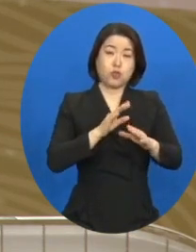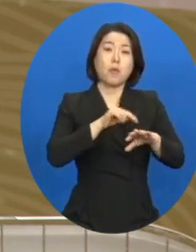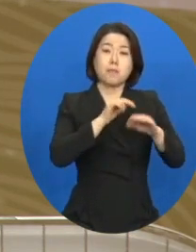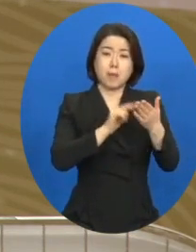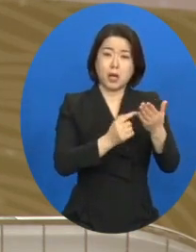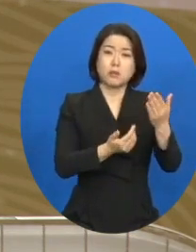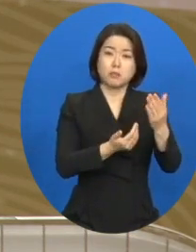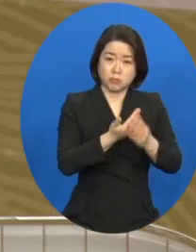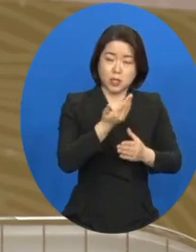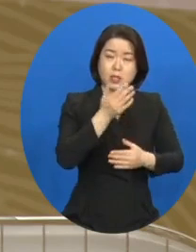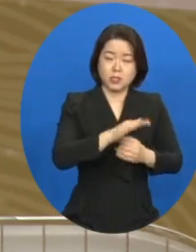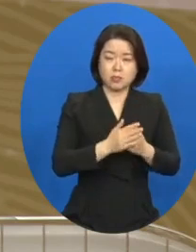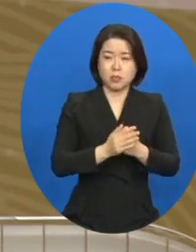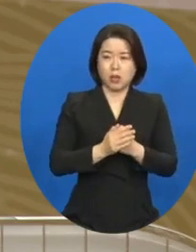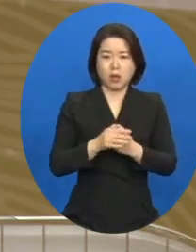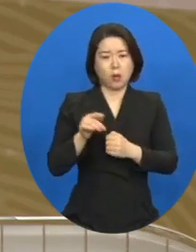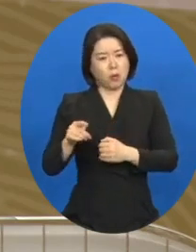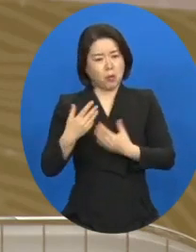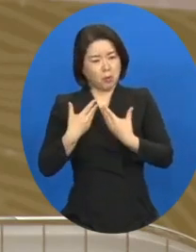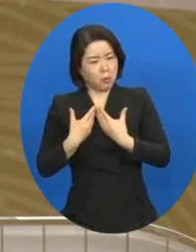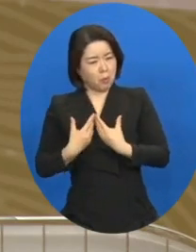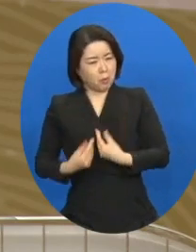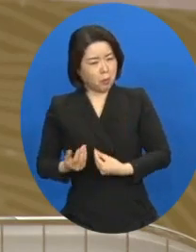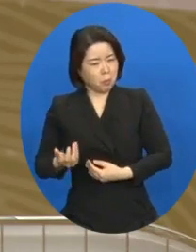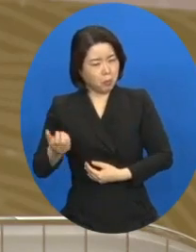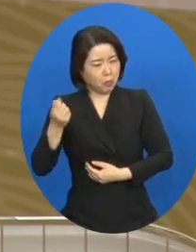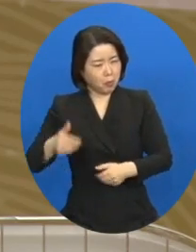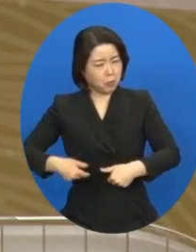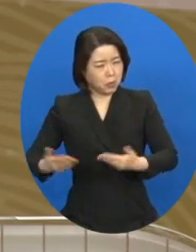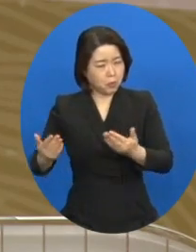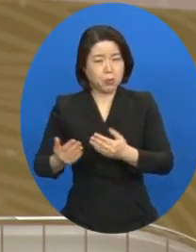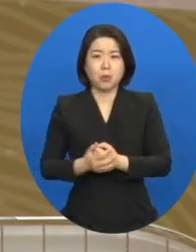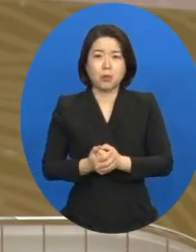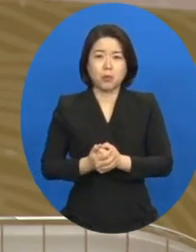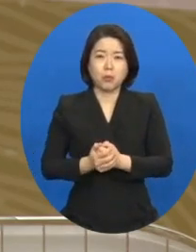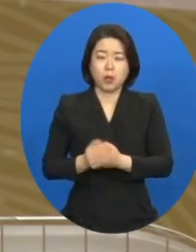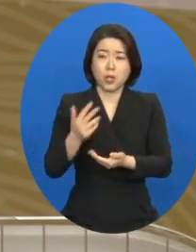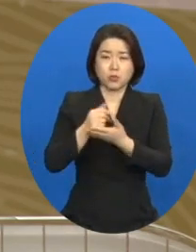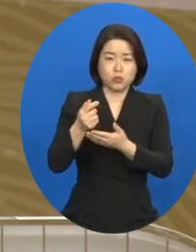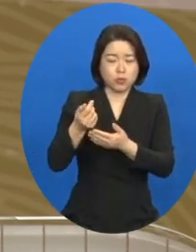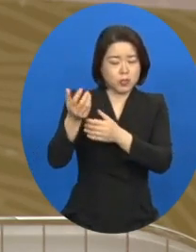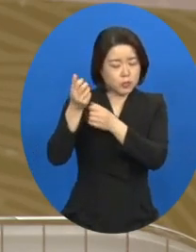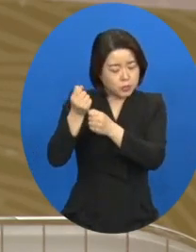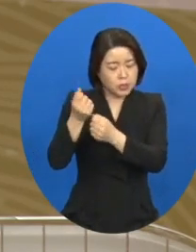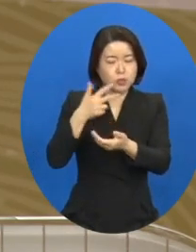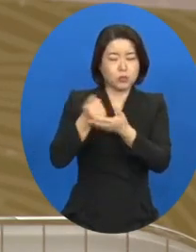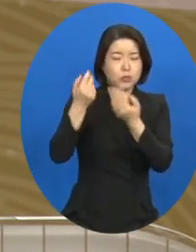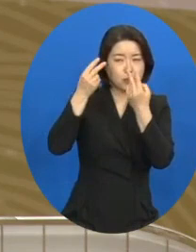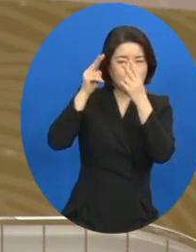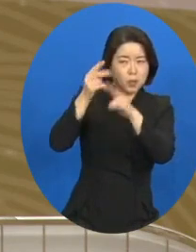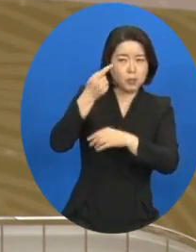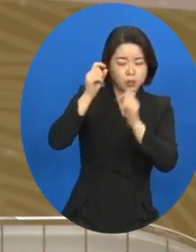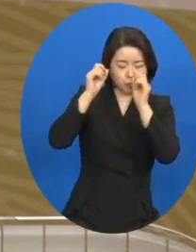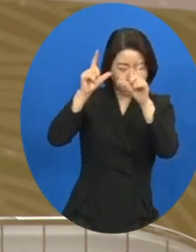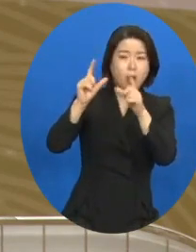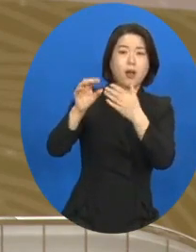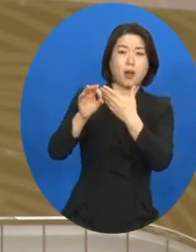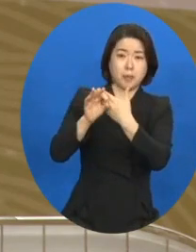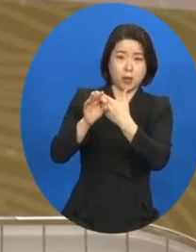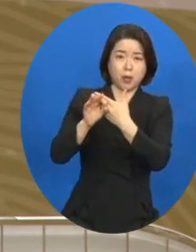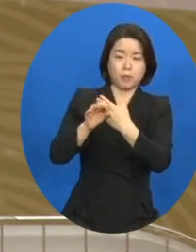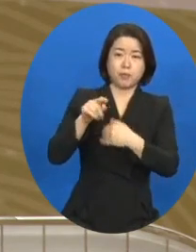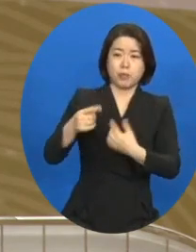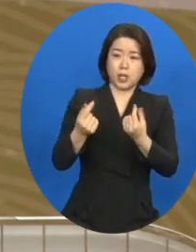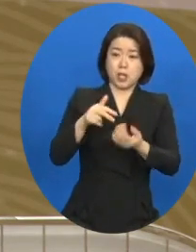이렇게까지 절망적이지는 않지 않겠는가? 주님 의지하면, 주님 바라보는 눈이 분명히 뜨이면